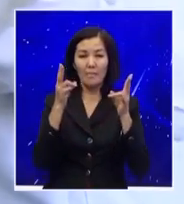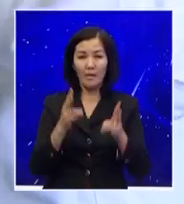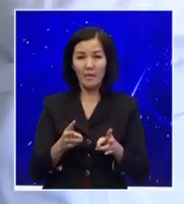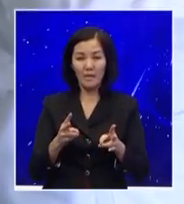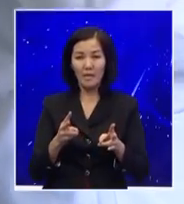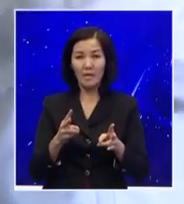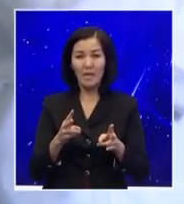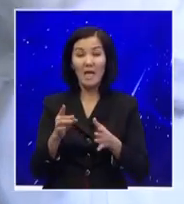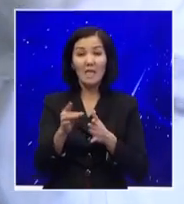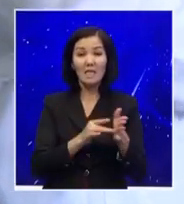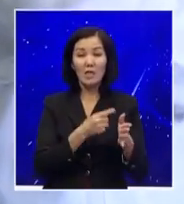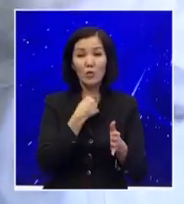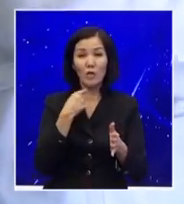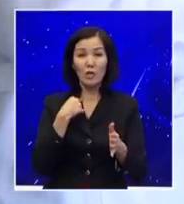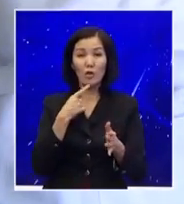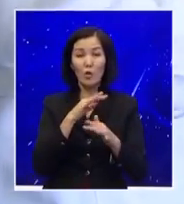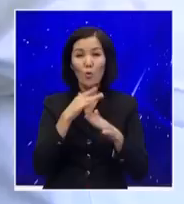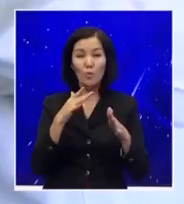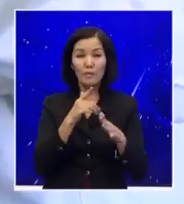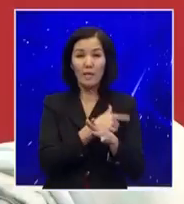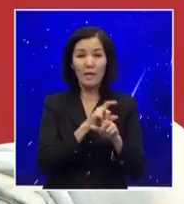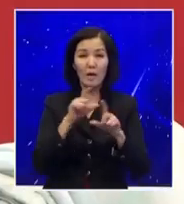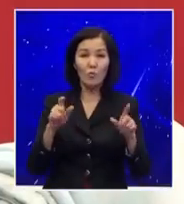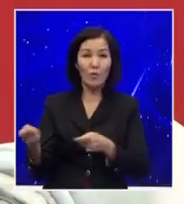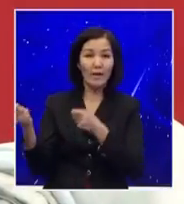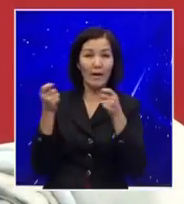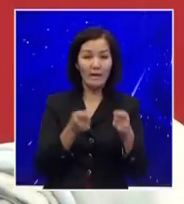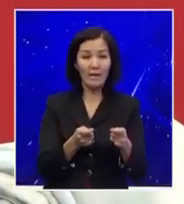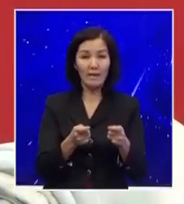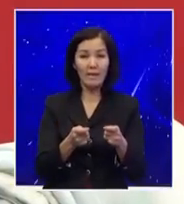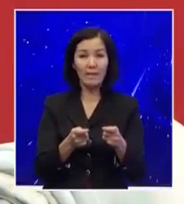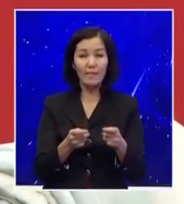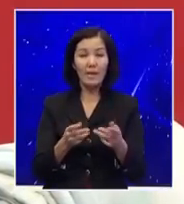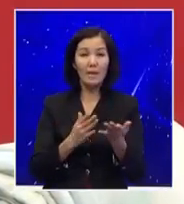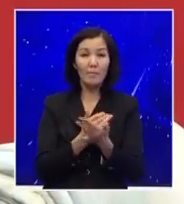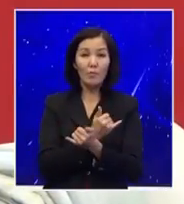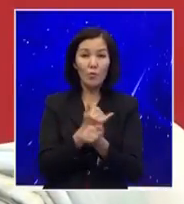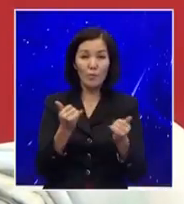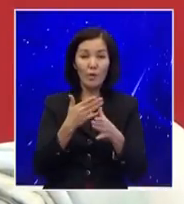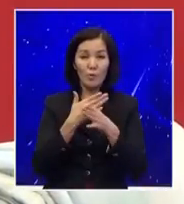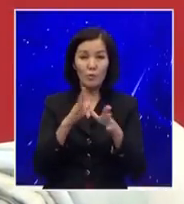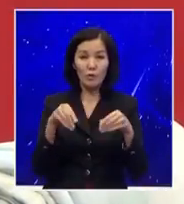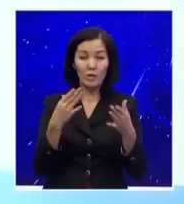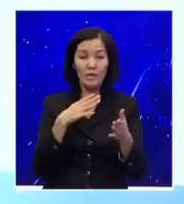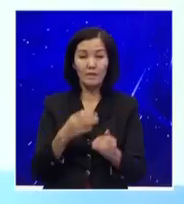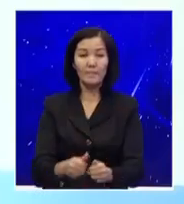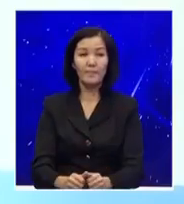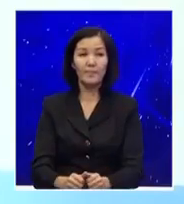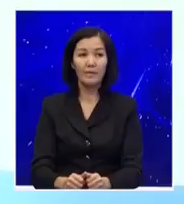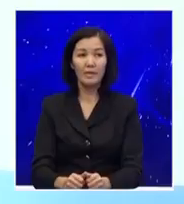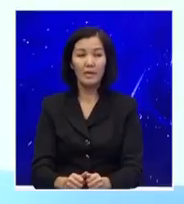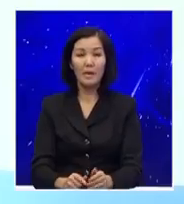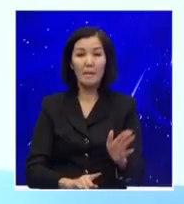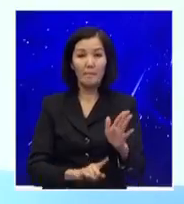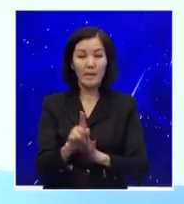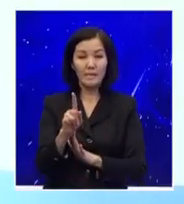тұрғын бірден Талдықорғандағы қалалық көпсалалы ауруханаға жеткізілген. Мамандар тиісті медициналық көмек көрсетіпті. Ең алғаш келген